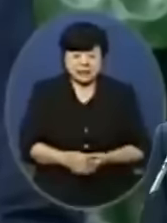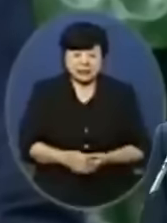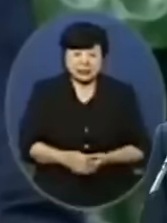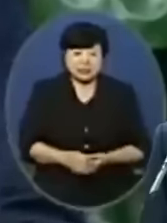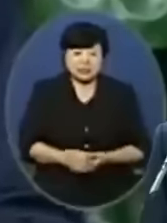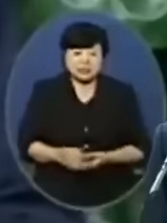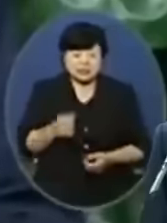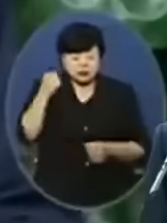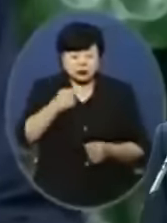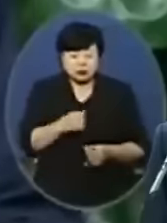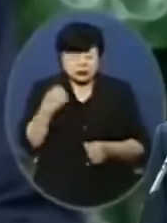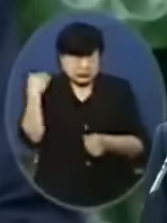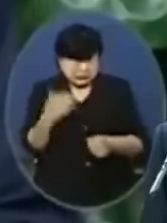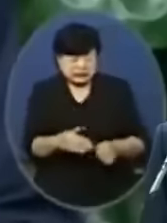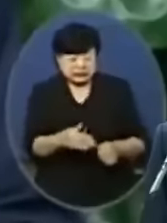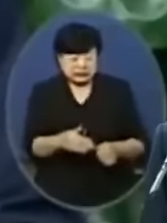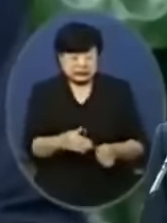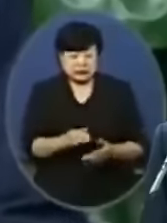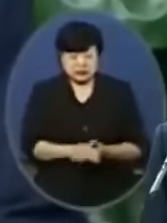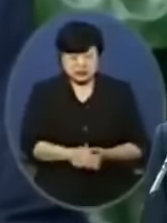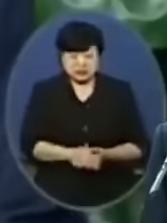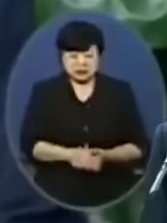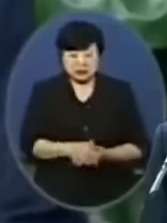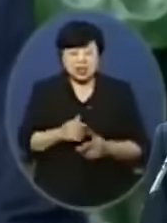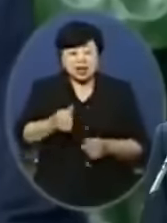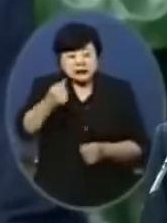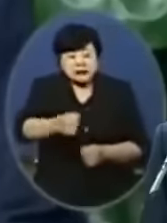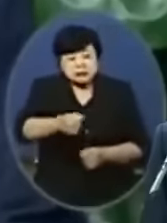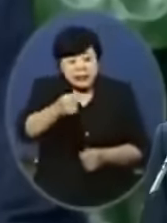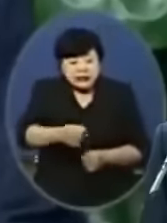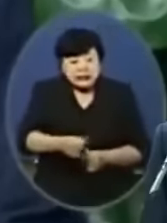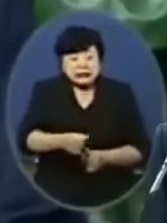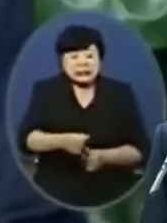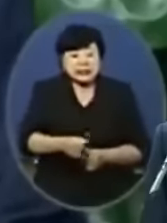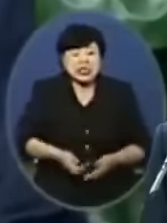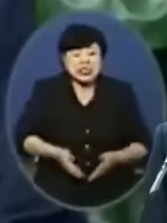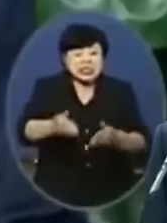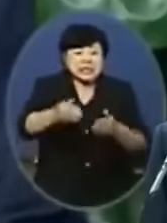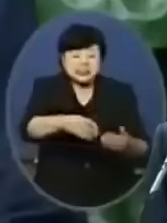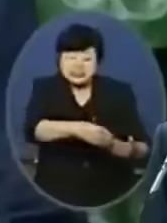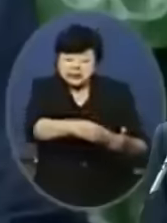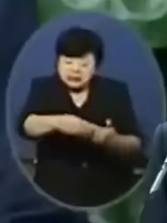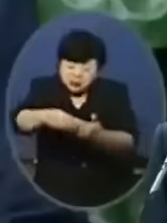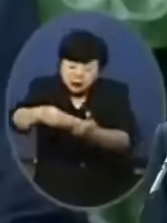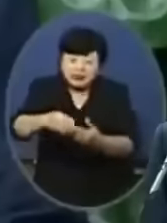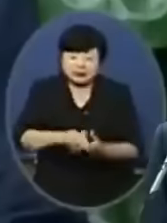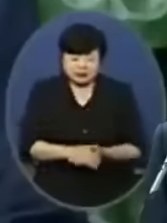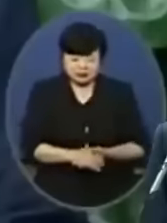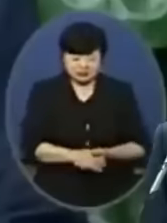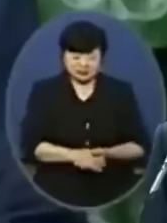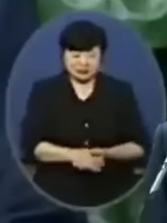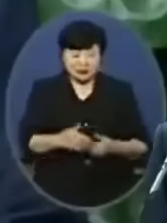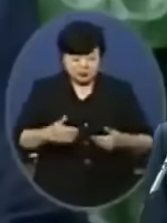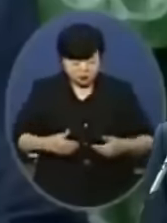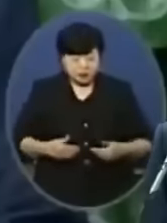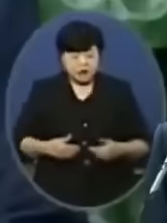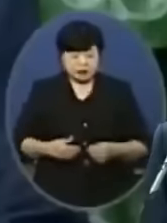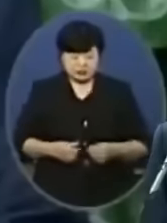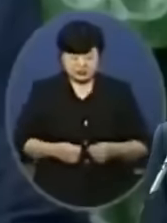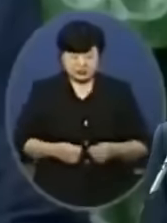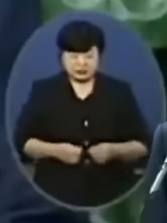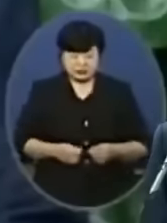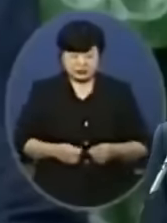막대기는 짐승이 오면 치는 무기요. 지팡이는 뭐냐? 길을 찾아가는데 필요한 지팡이인